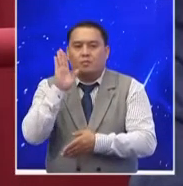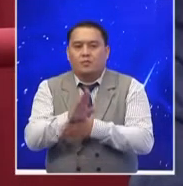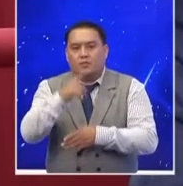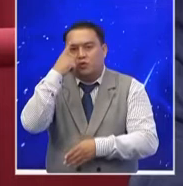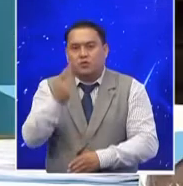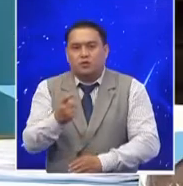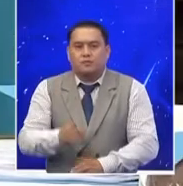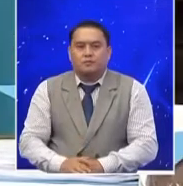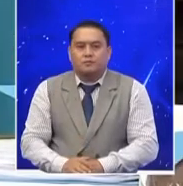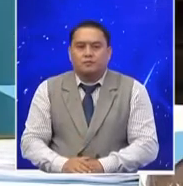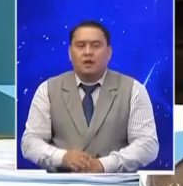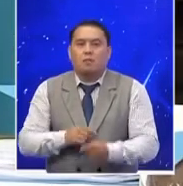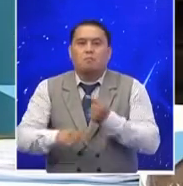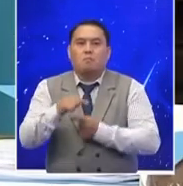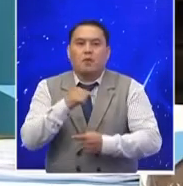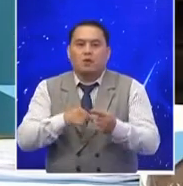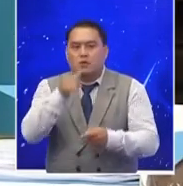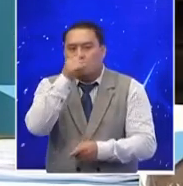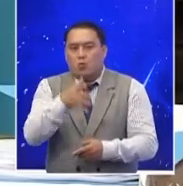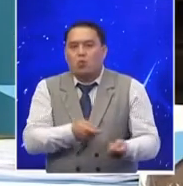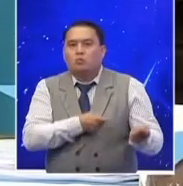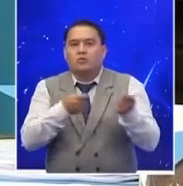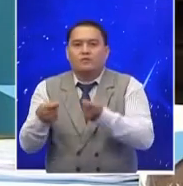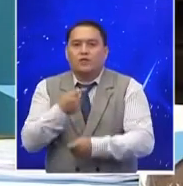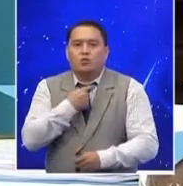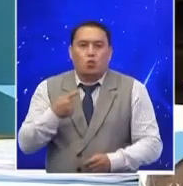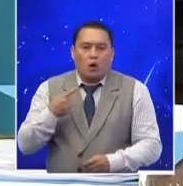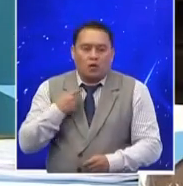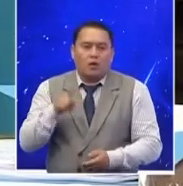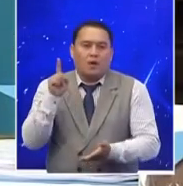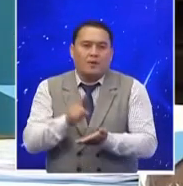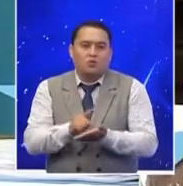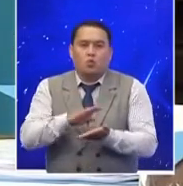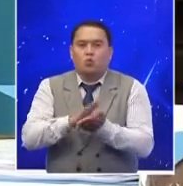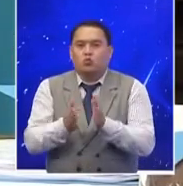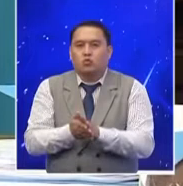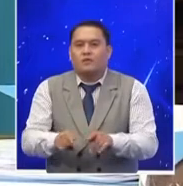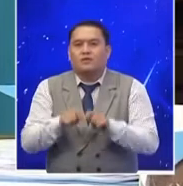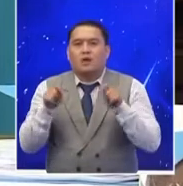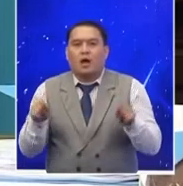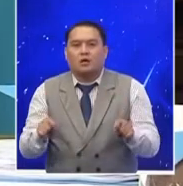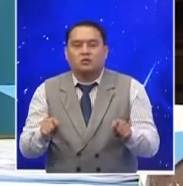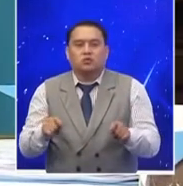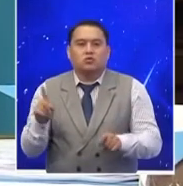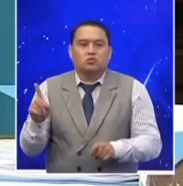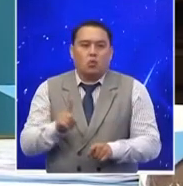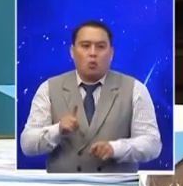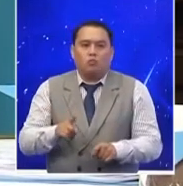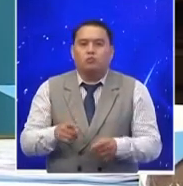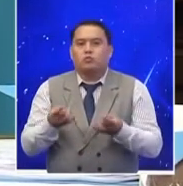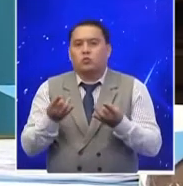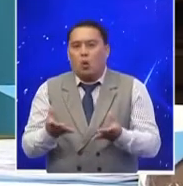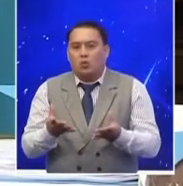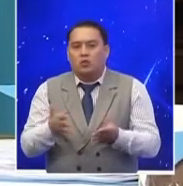предупреждение. Предприниматели не могут завозить продукцию в Талдыкурган. Мы должны создавать для них все условия. Нельзя относиться к этому спустя